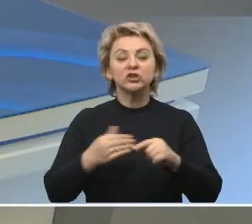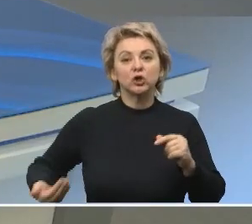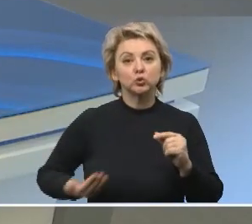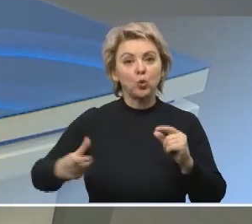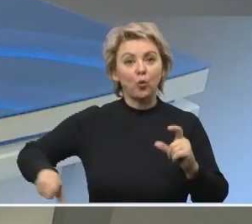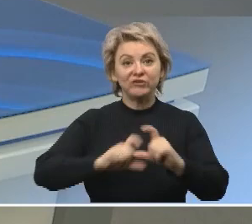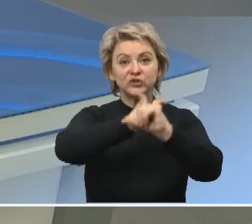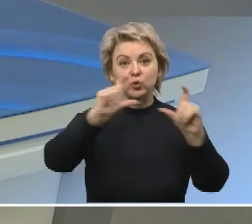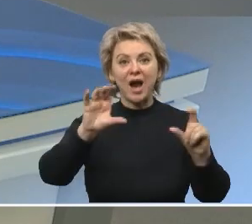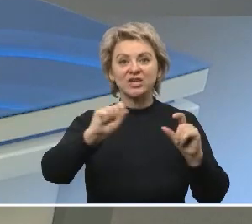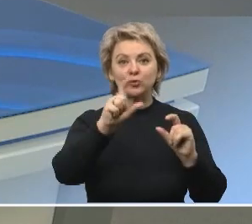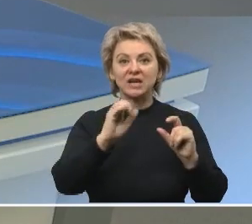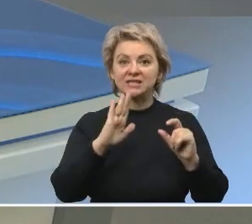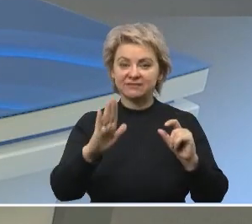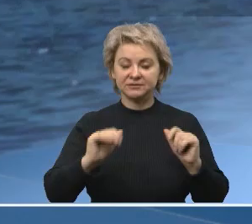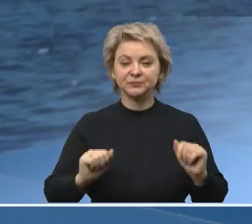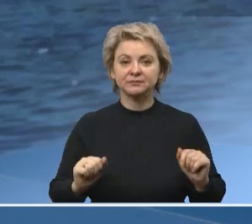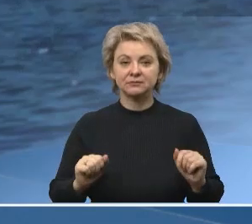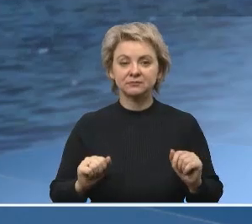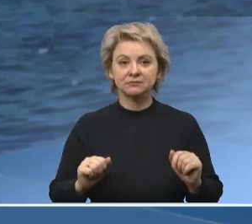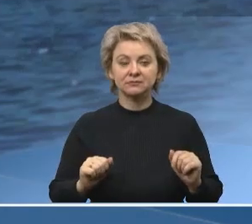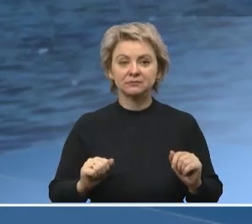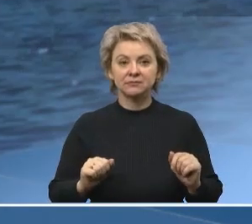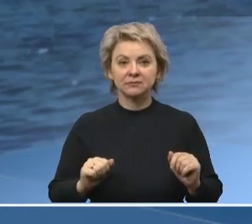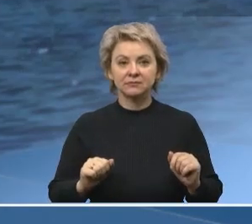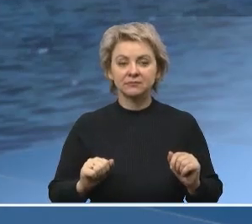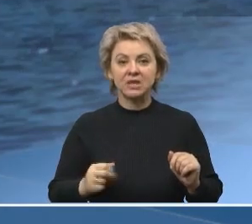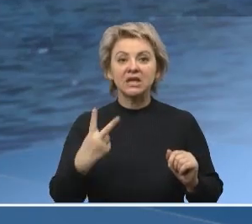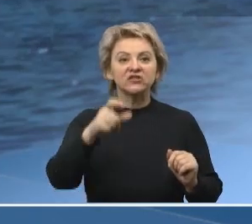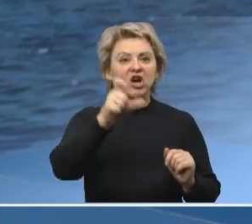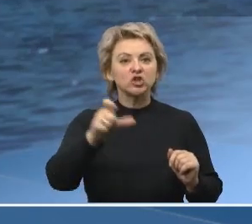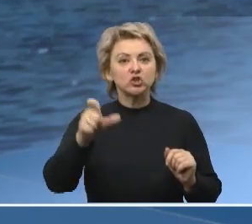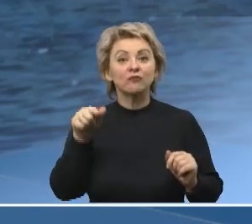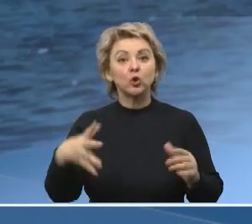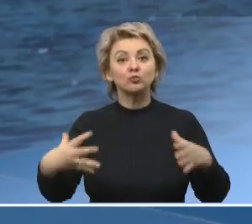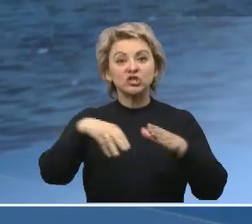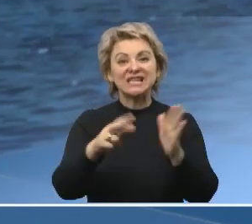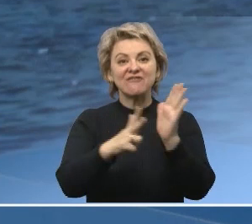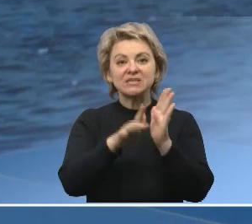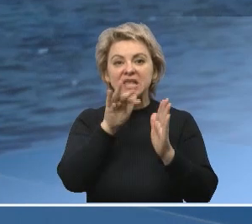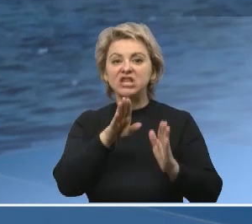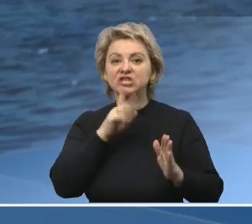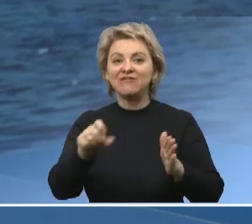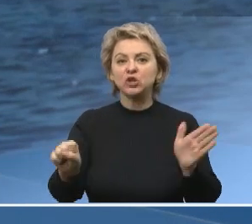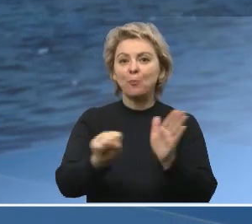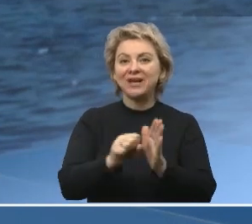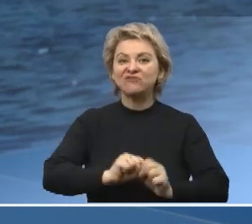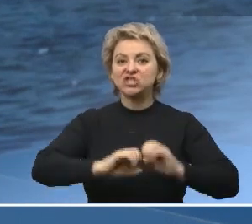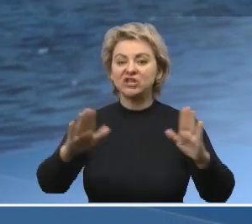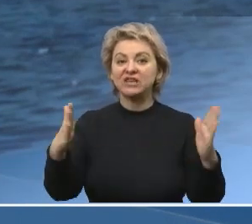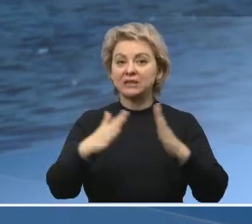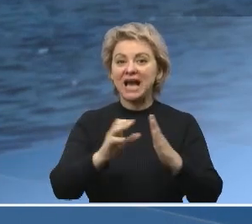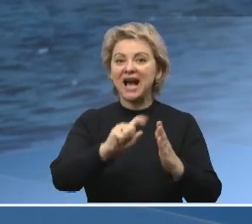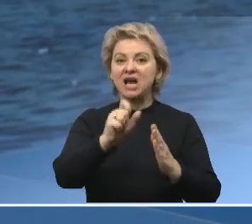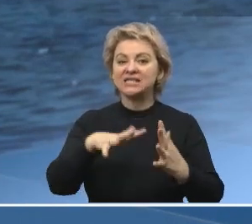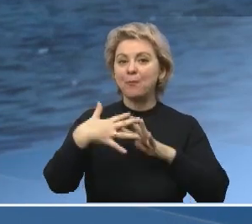Здравствуйте, это новости на Дону, в студии Артем Тарасов. Два человека, в том числе 8-летняя девочка, погибли при взрыве